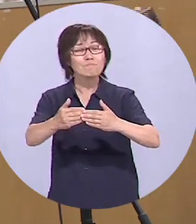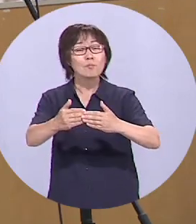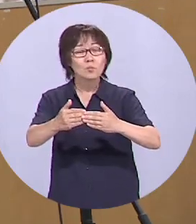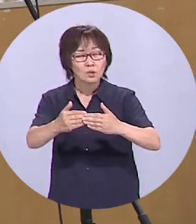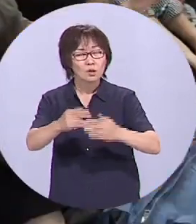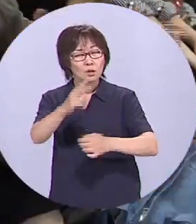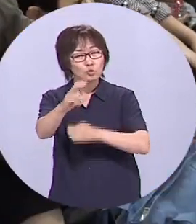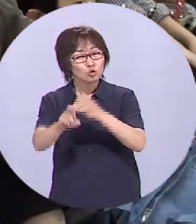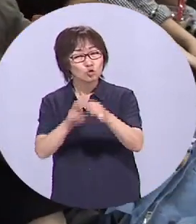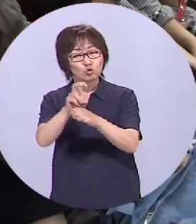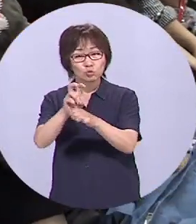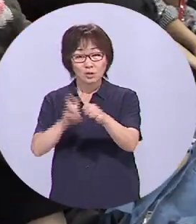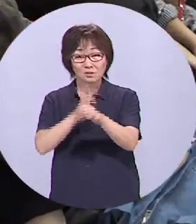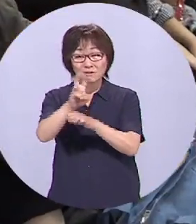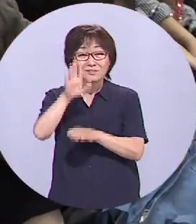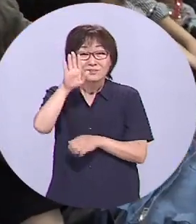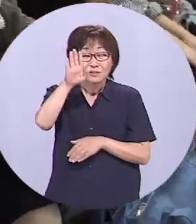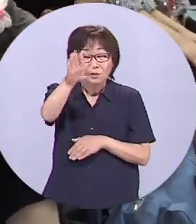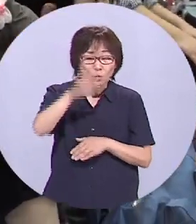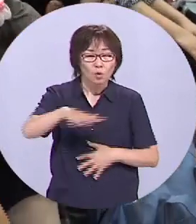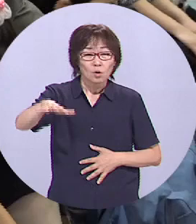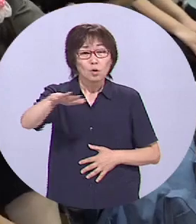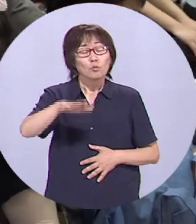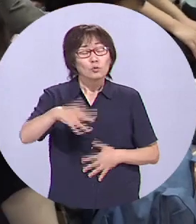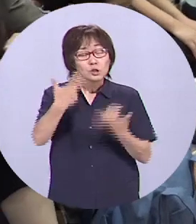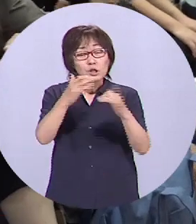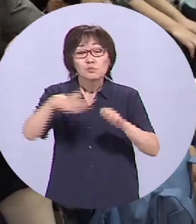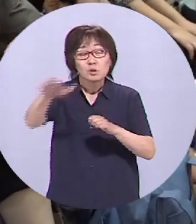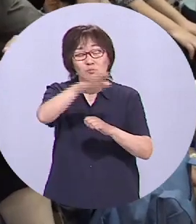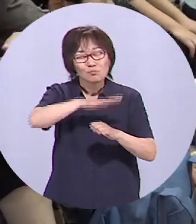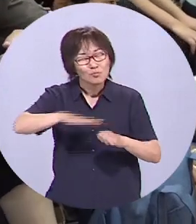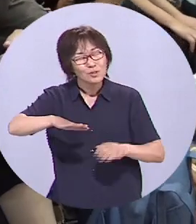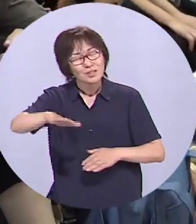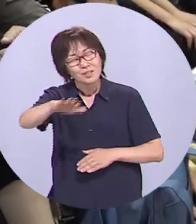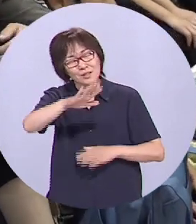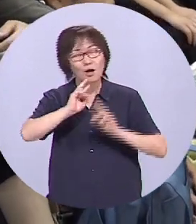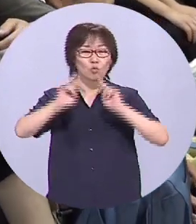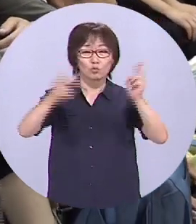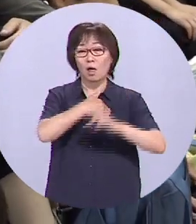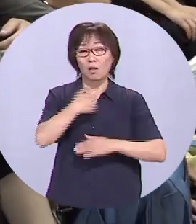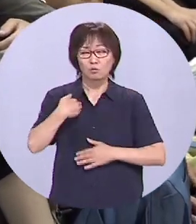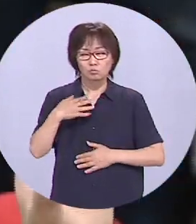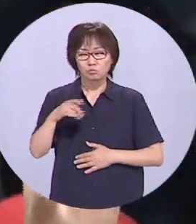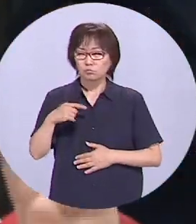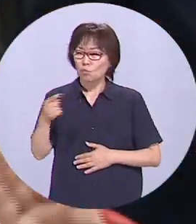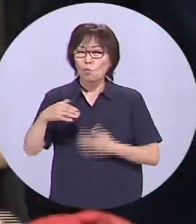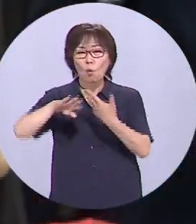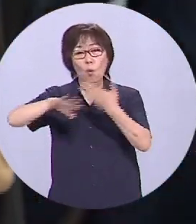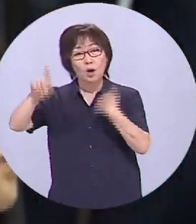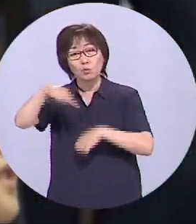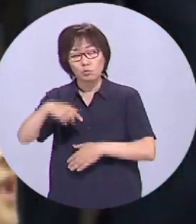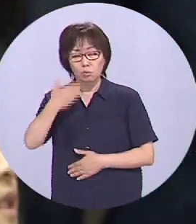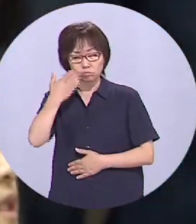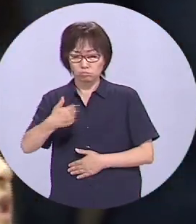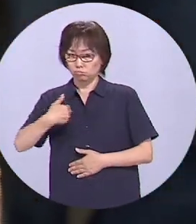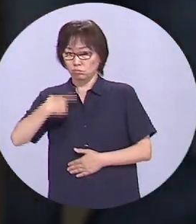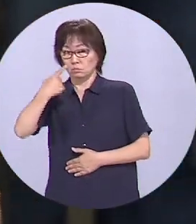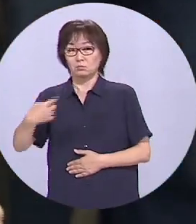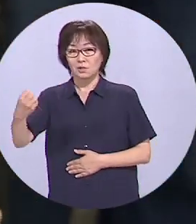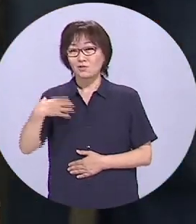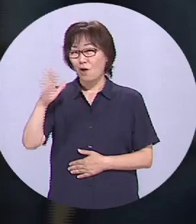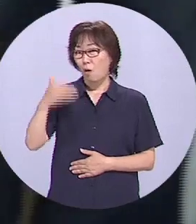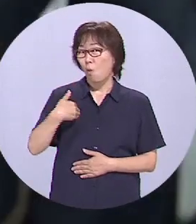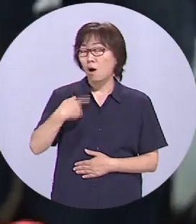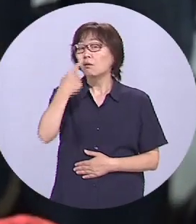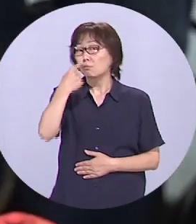歌えんだよ、知らないしって周りの人たち言うかもしれない、でも俺たちそれで育ったからっていう歌があることって僕すごいかっこいい